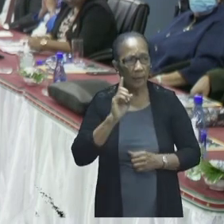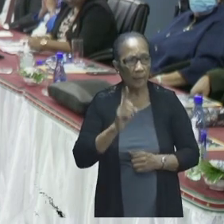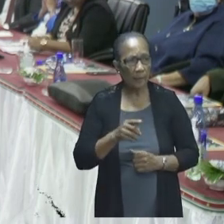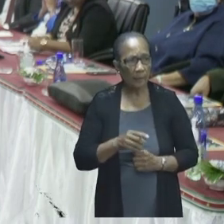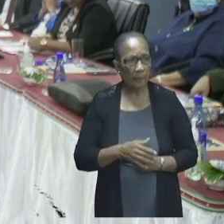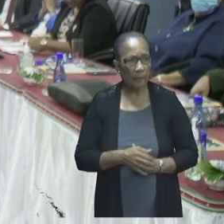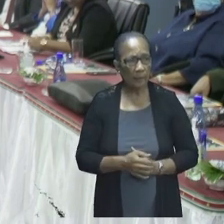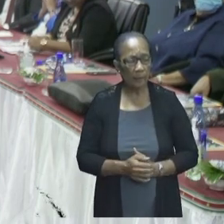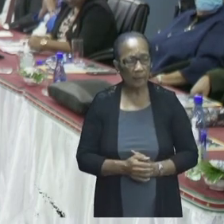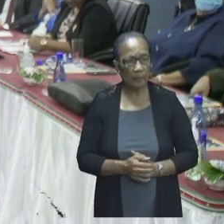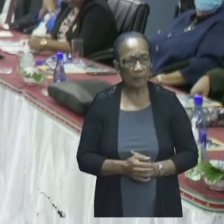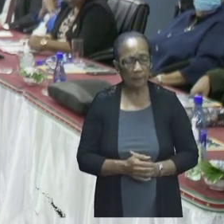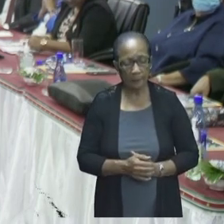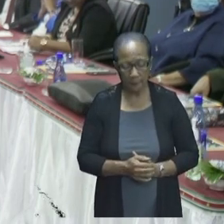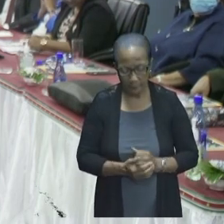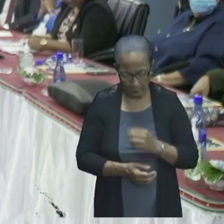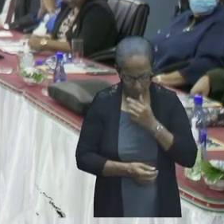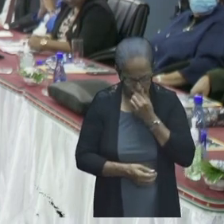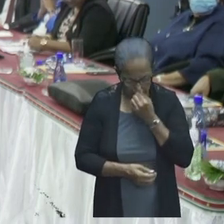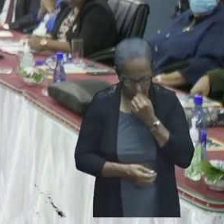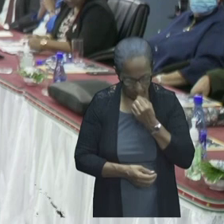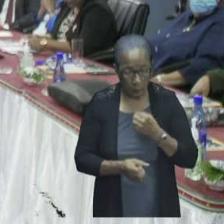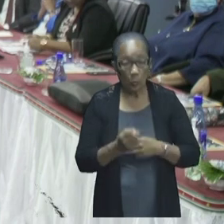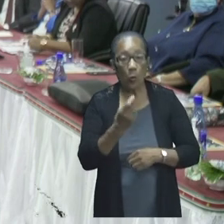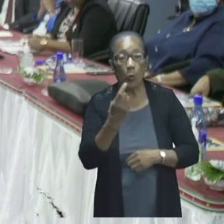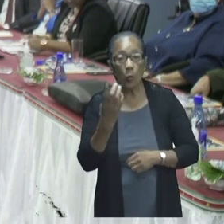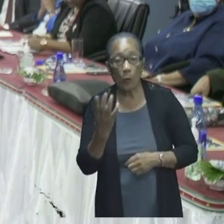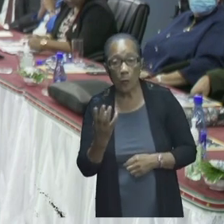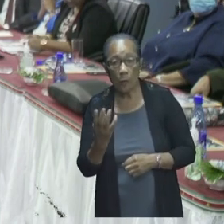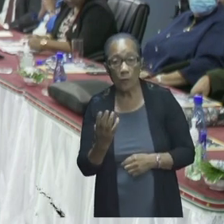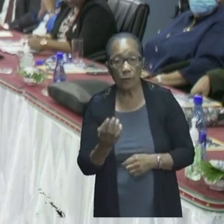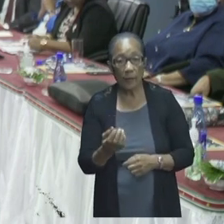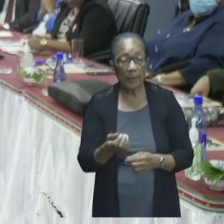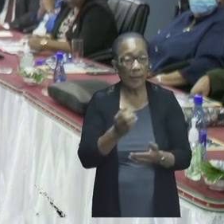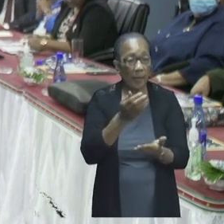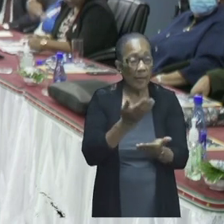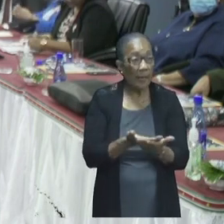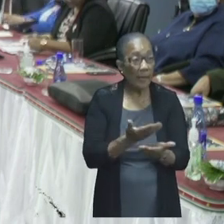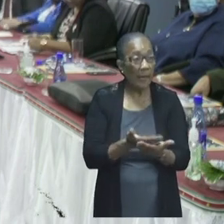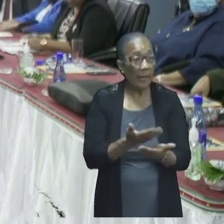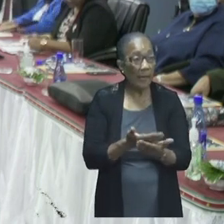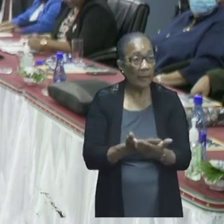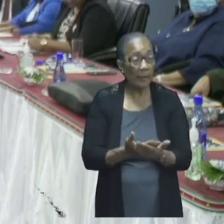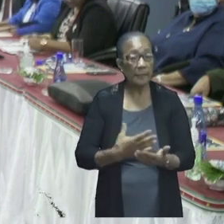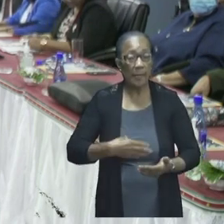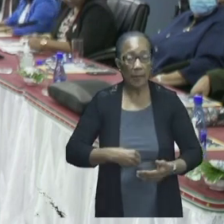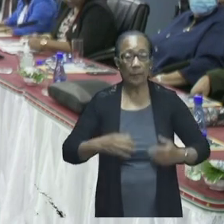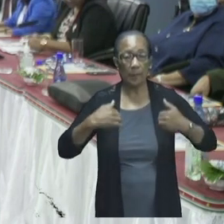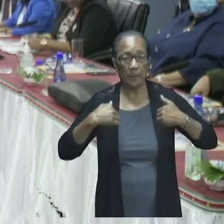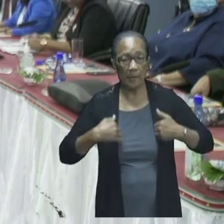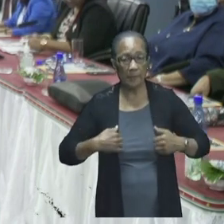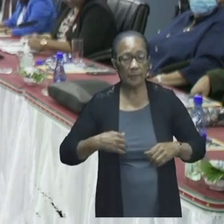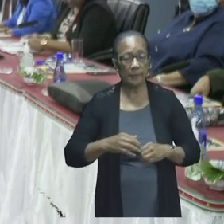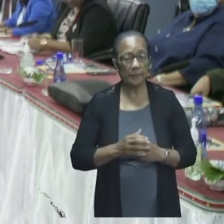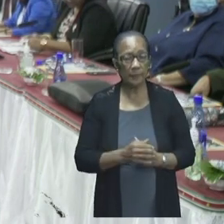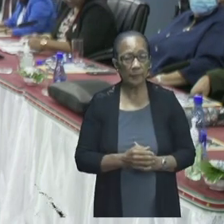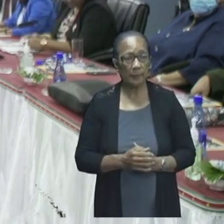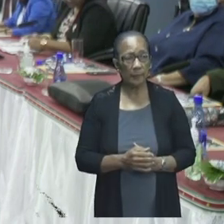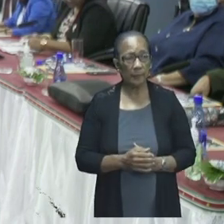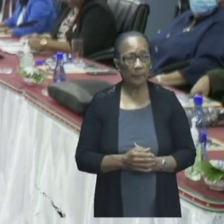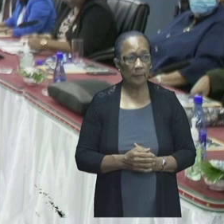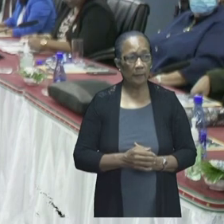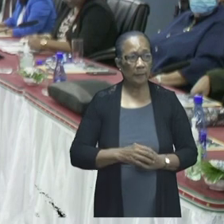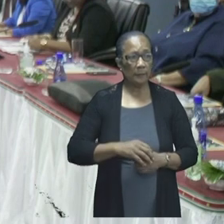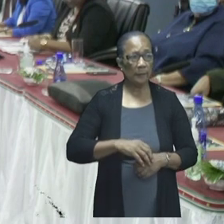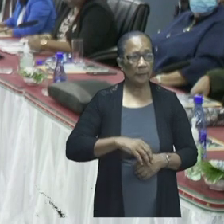geregistreerde zijn maar hoeveel garantie hebben de mensen dat niet eerst politici oh zichzelf